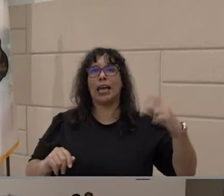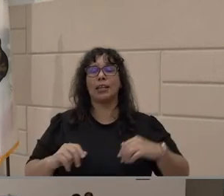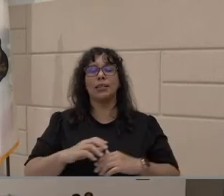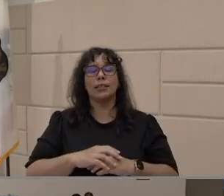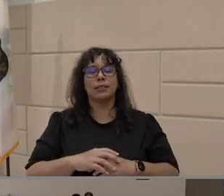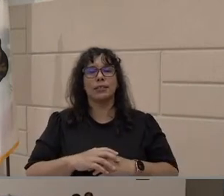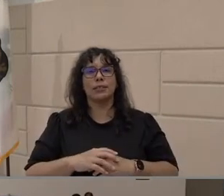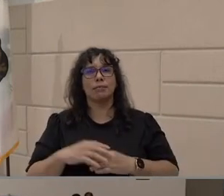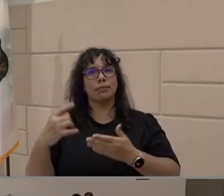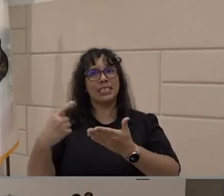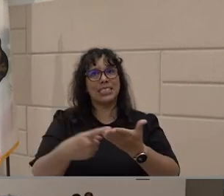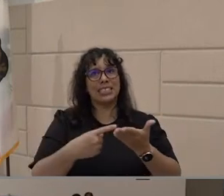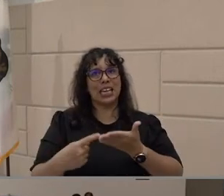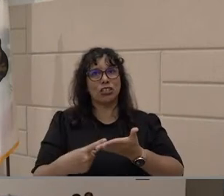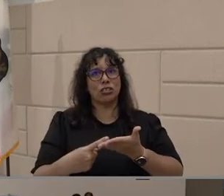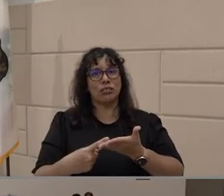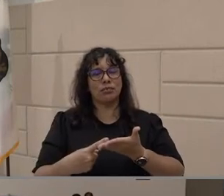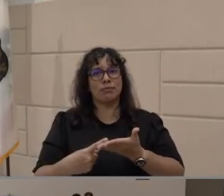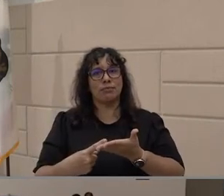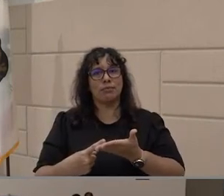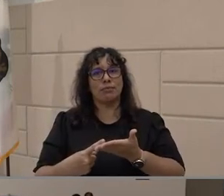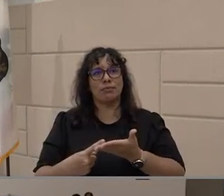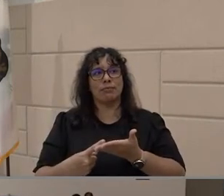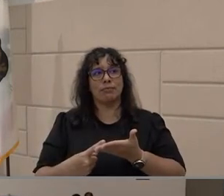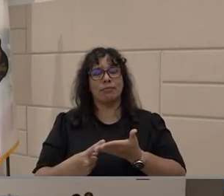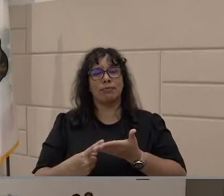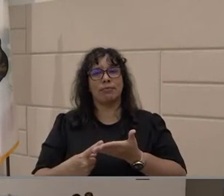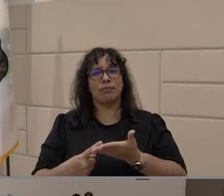ងទៅជែក